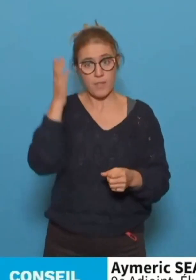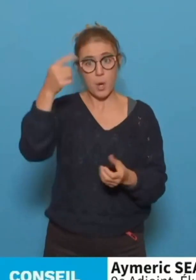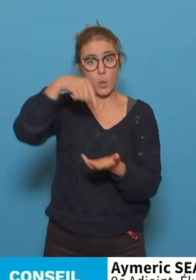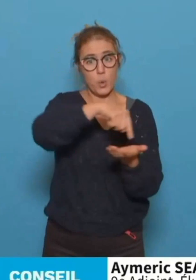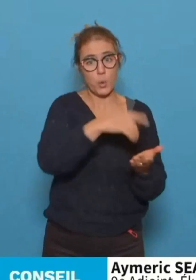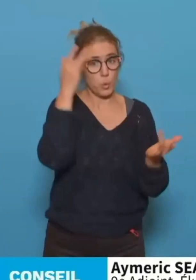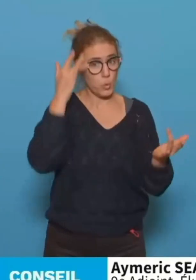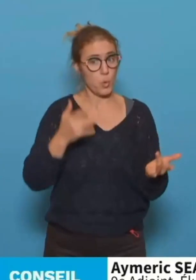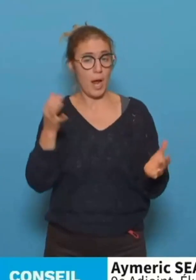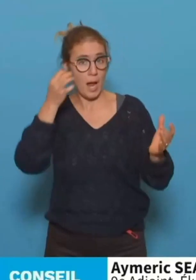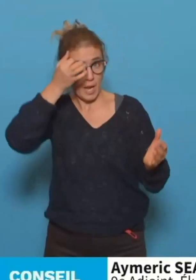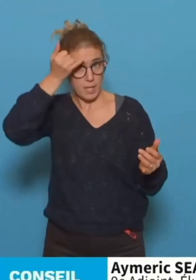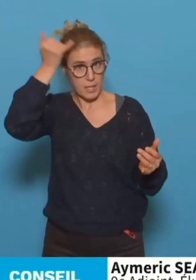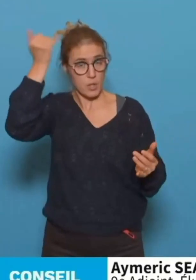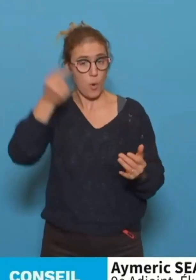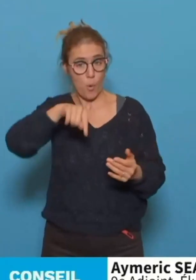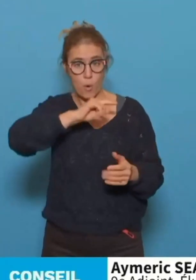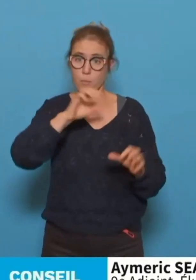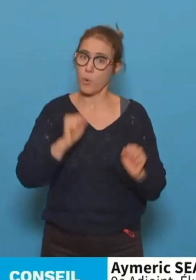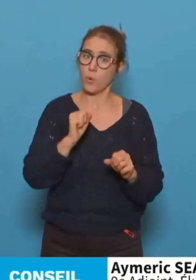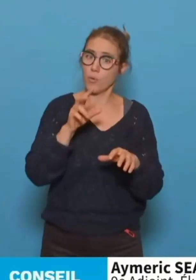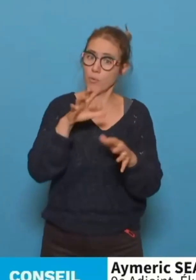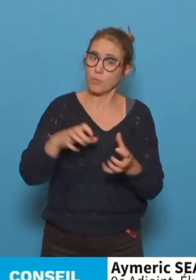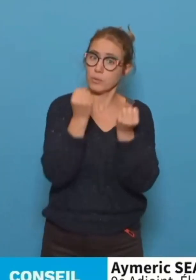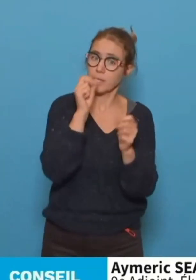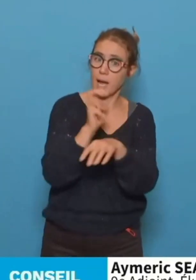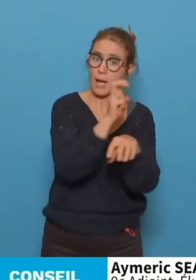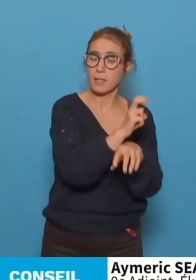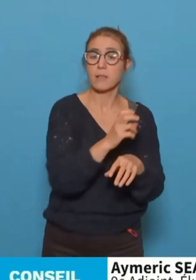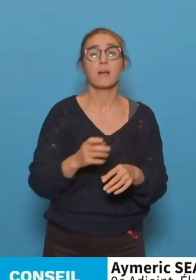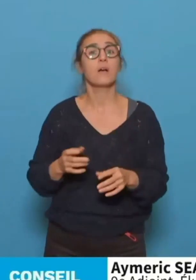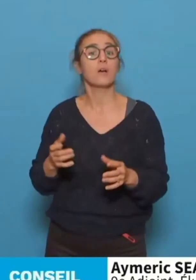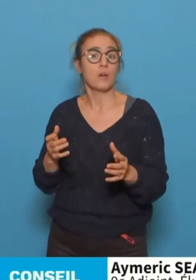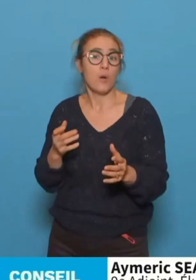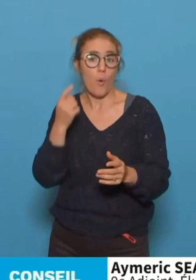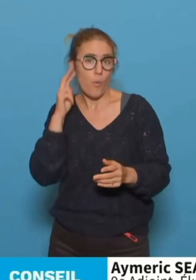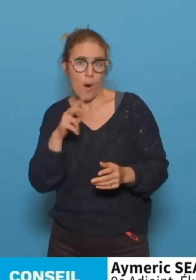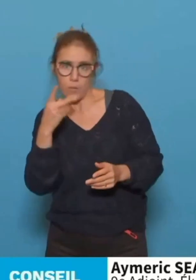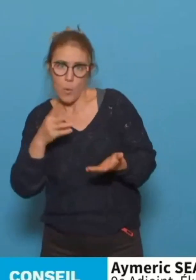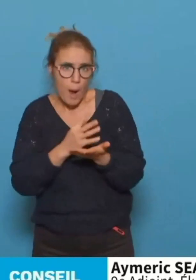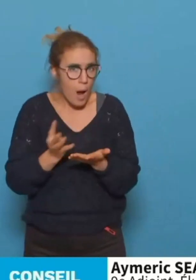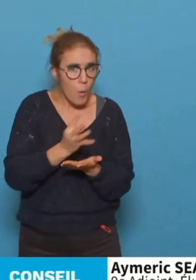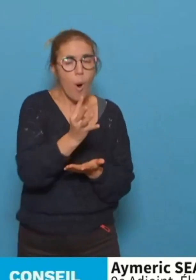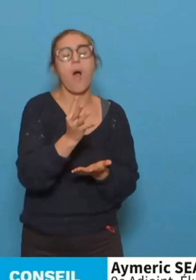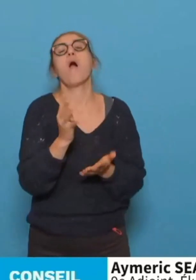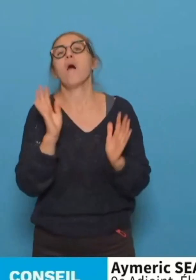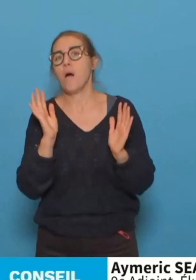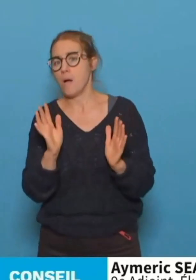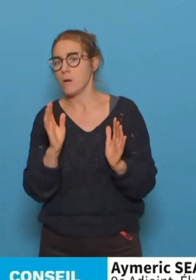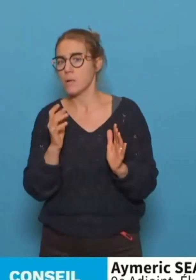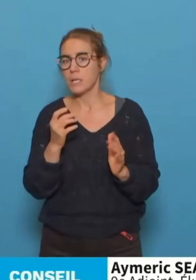culture et d'intelligence pour faire des choix. Les sociétés qui s'en privent, nous voyons le chemin qu'elles prennent. Eh bien, à Nantes,